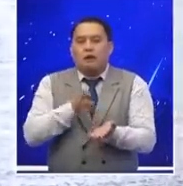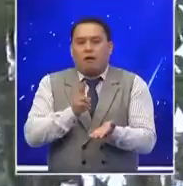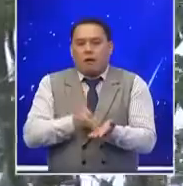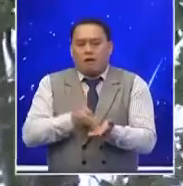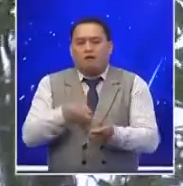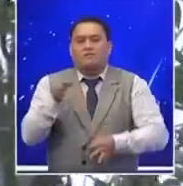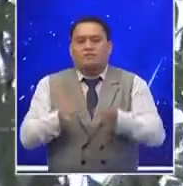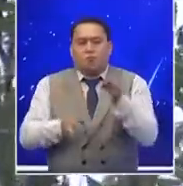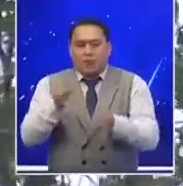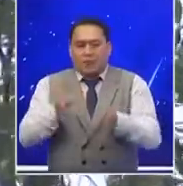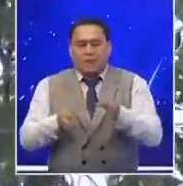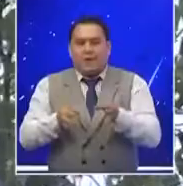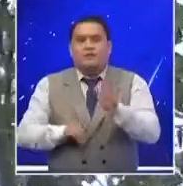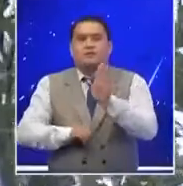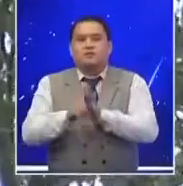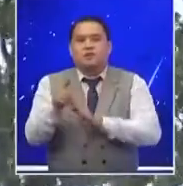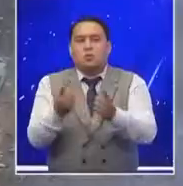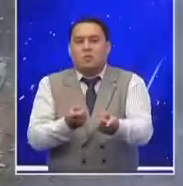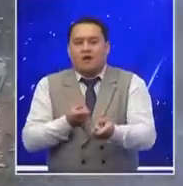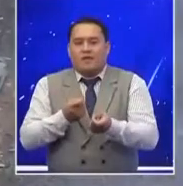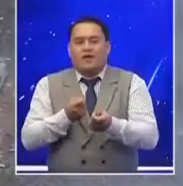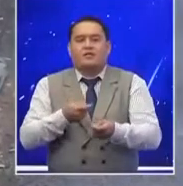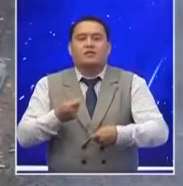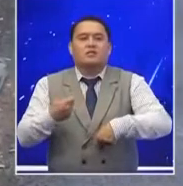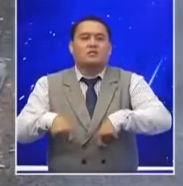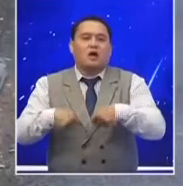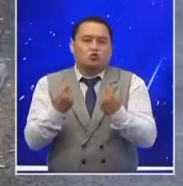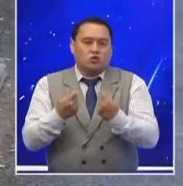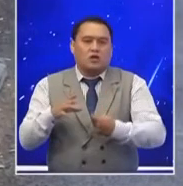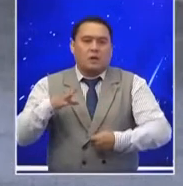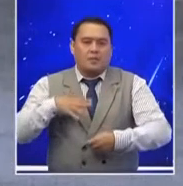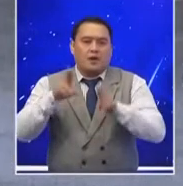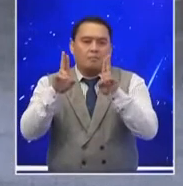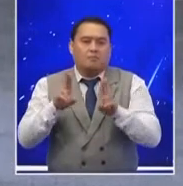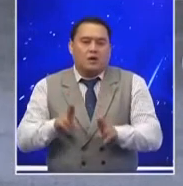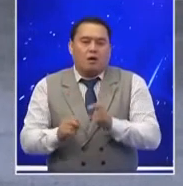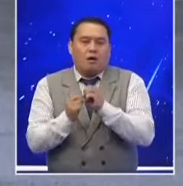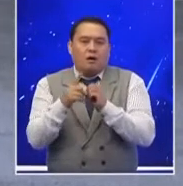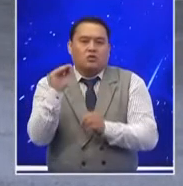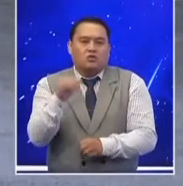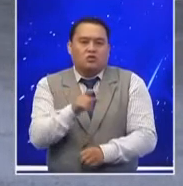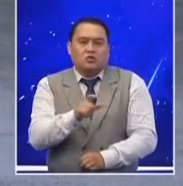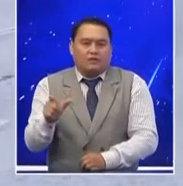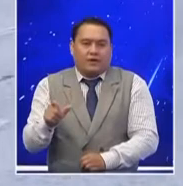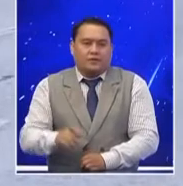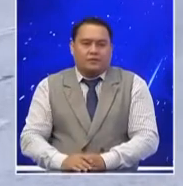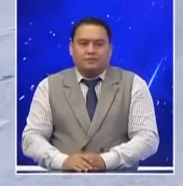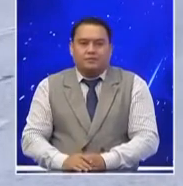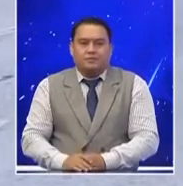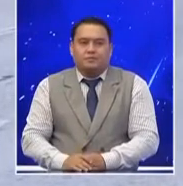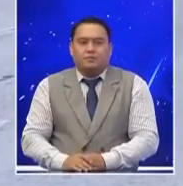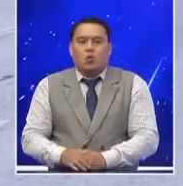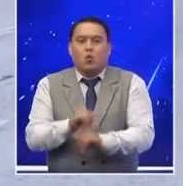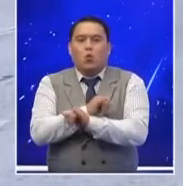базы в суде. С начала года по ним привлечены к административной ответственности более 11 тысяч человек. В связи с